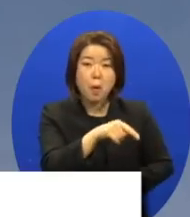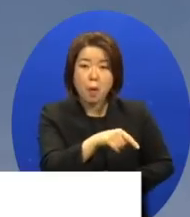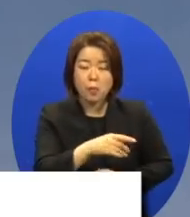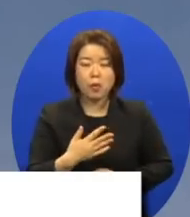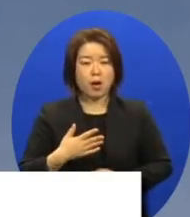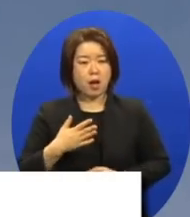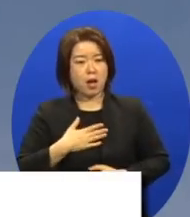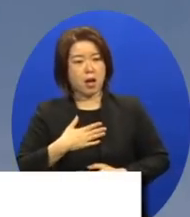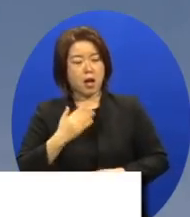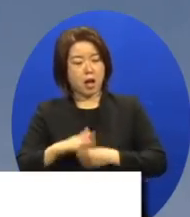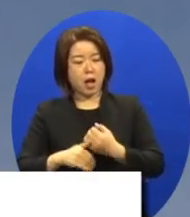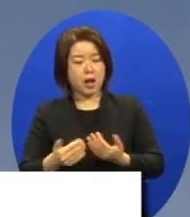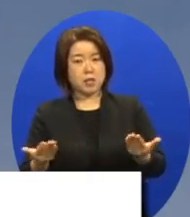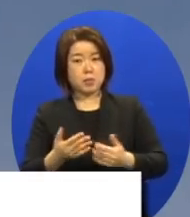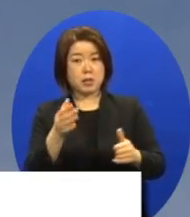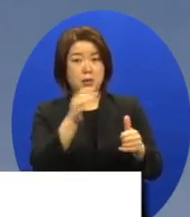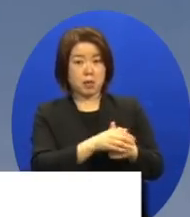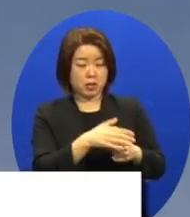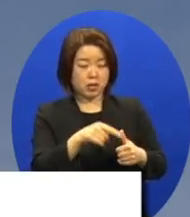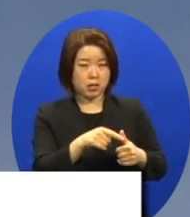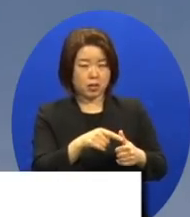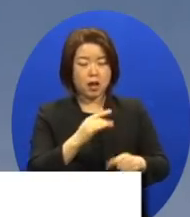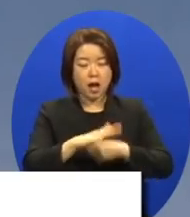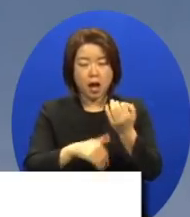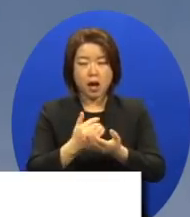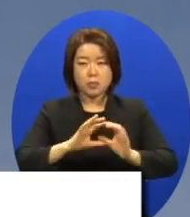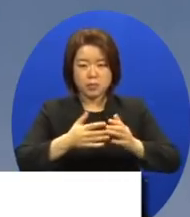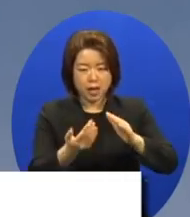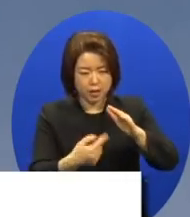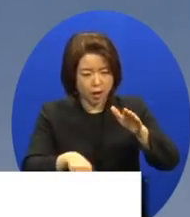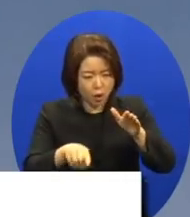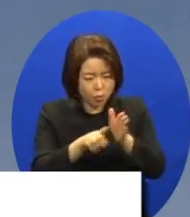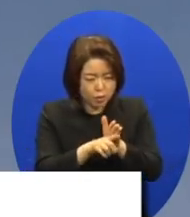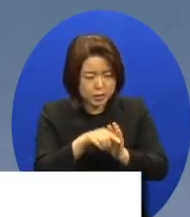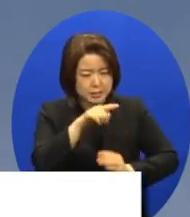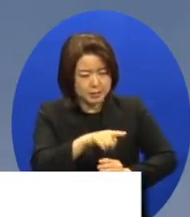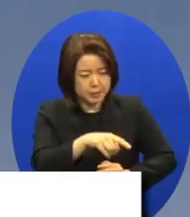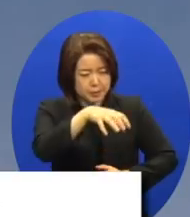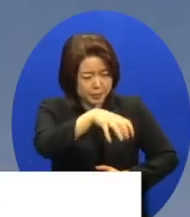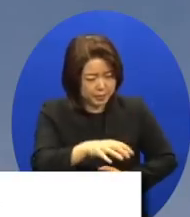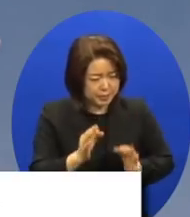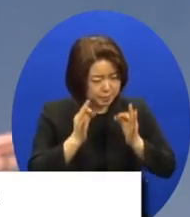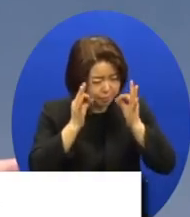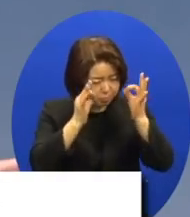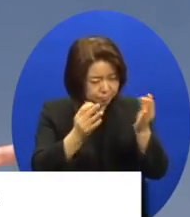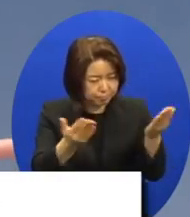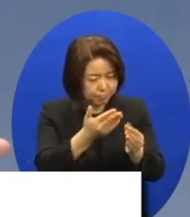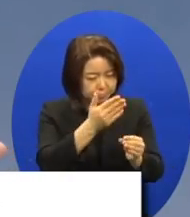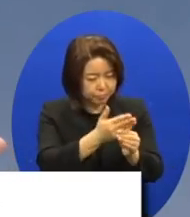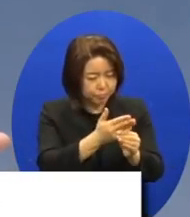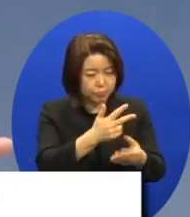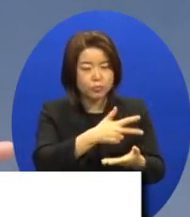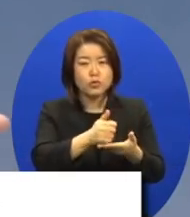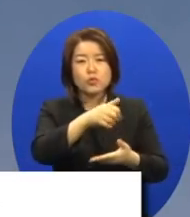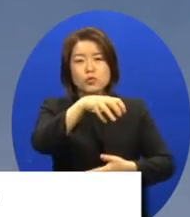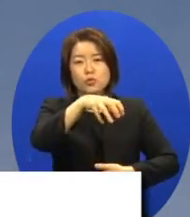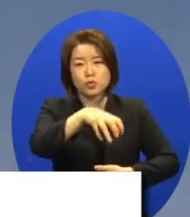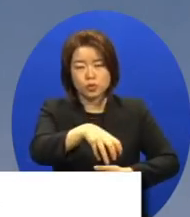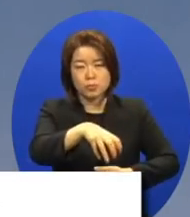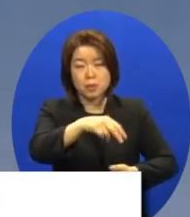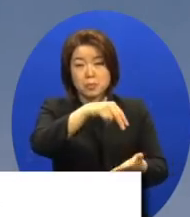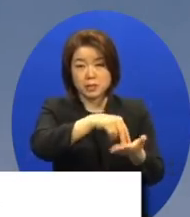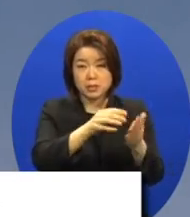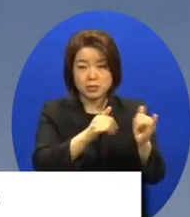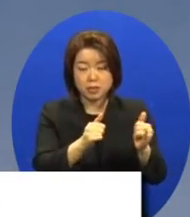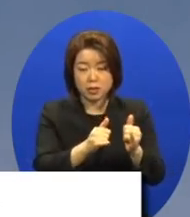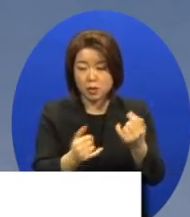30g 라고 느끼고 하나님의 나라를 위해서 그곳에서 열심히 일하다가 주님 앞에 선 살 누가 더